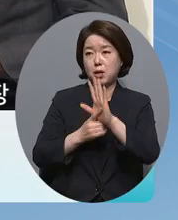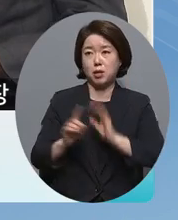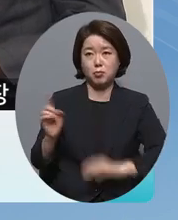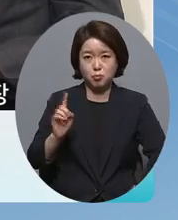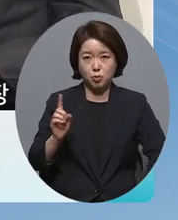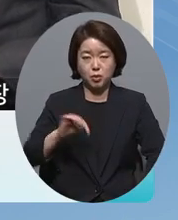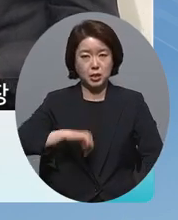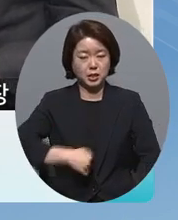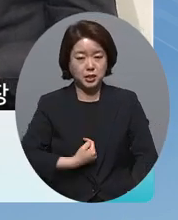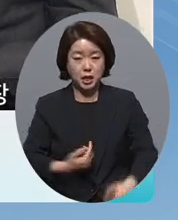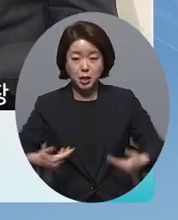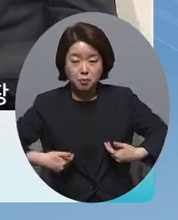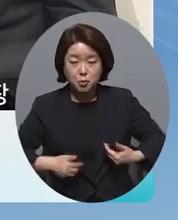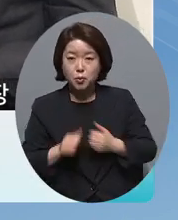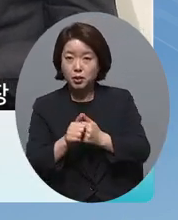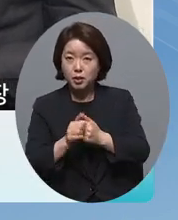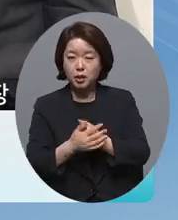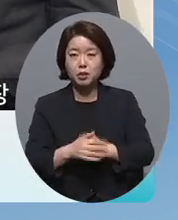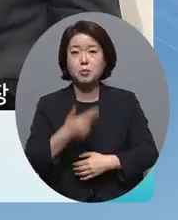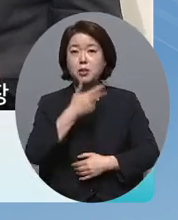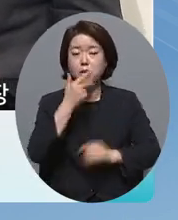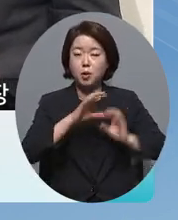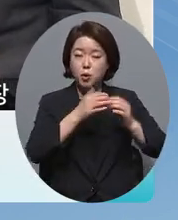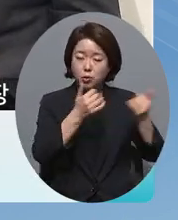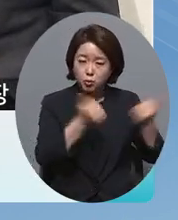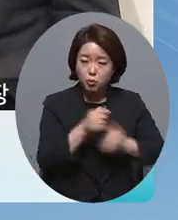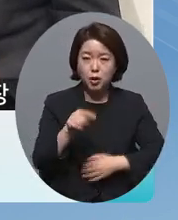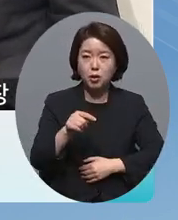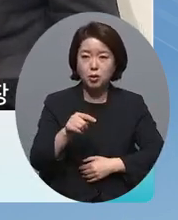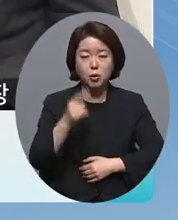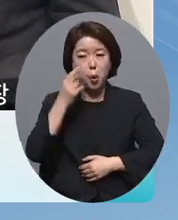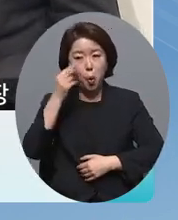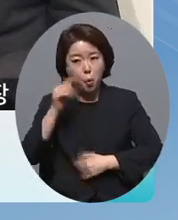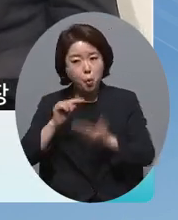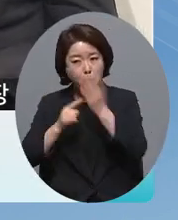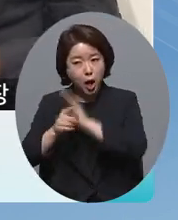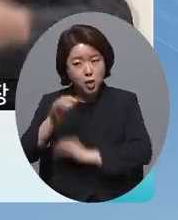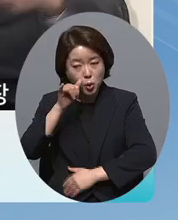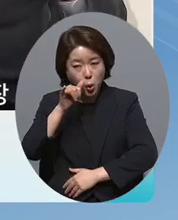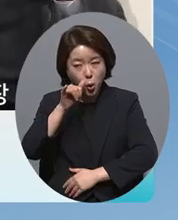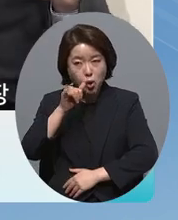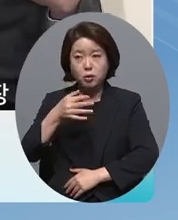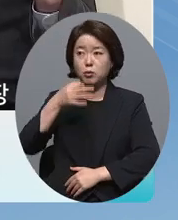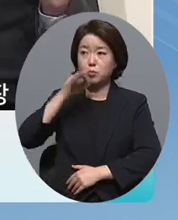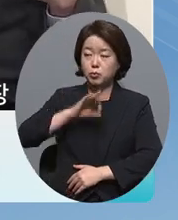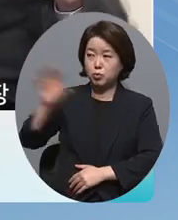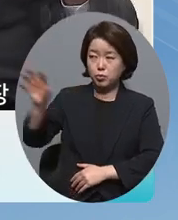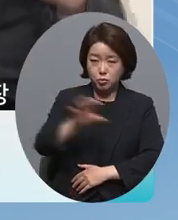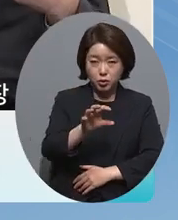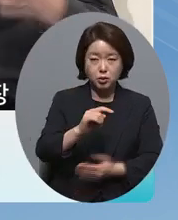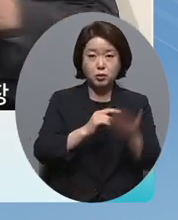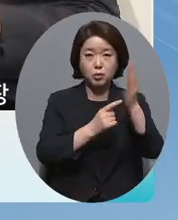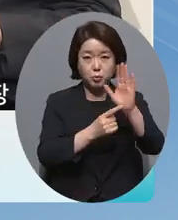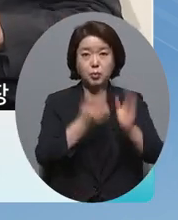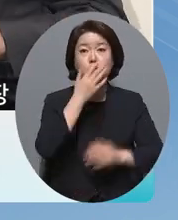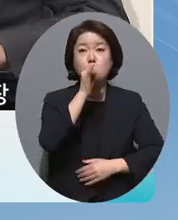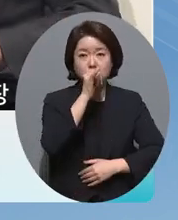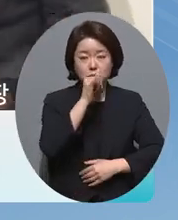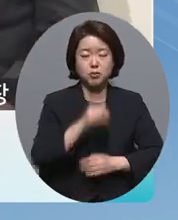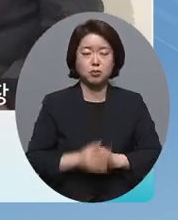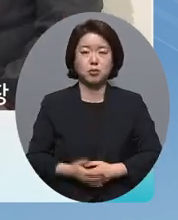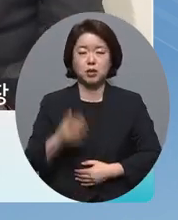자기네들이 필요한다면 뭐 영국 의회나 뭐 이런 데서도 혹시 반응이 있다면 유리한 걸 이제 끌어다가 뭐 얘기를 할 수는